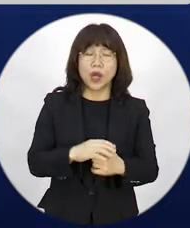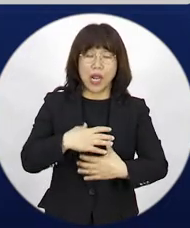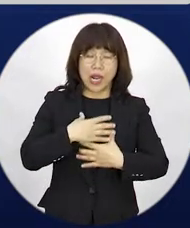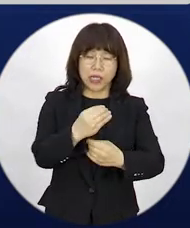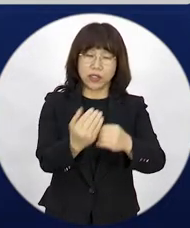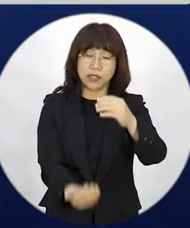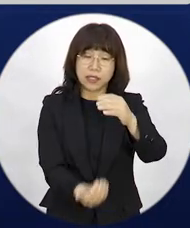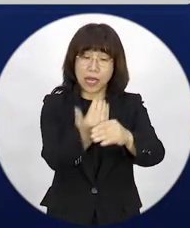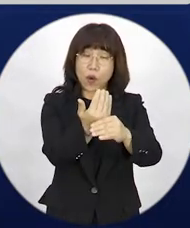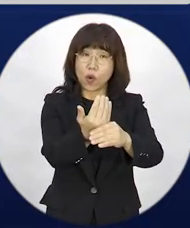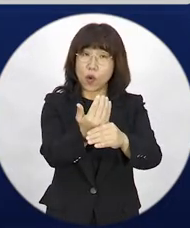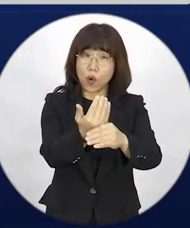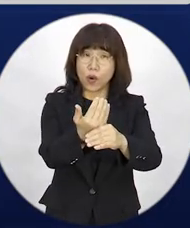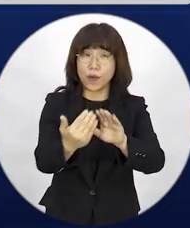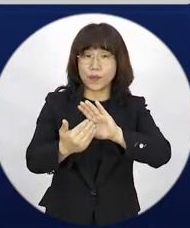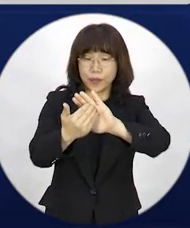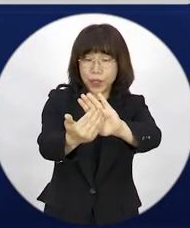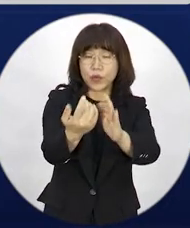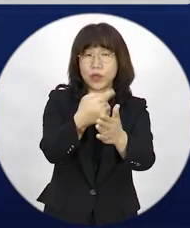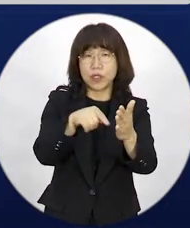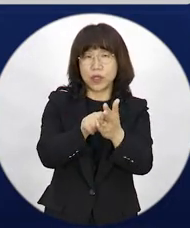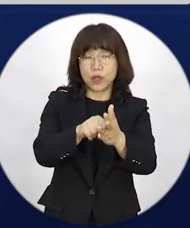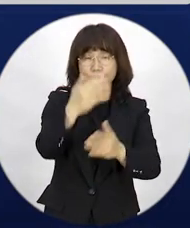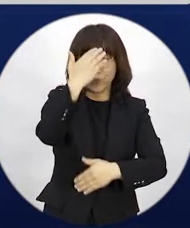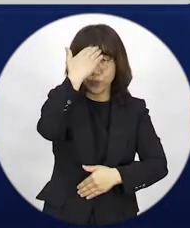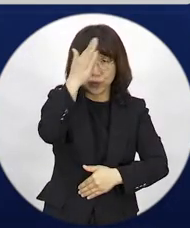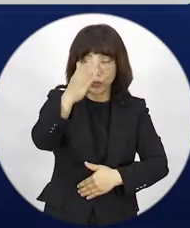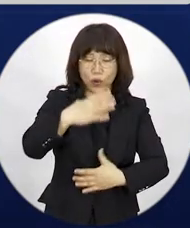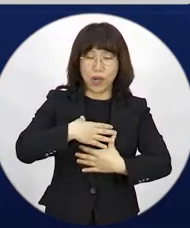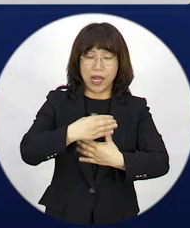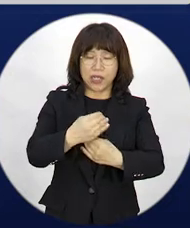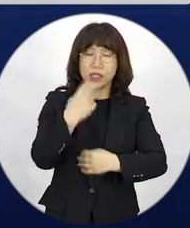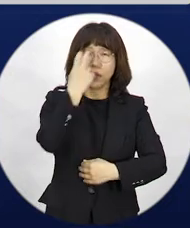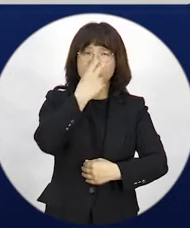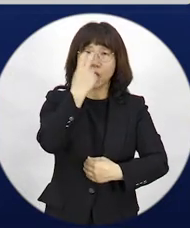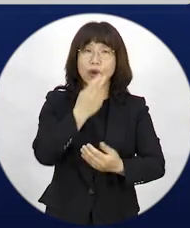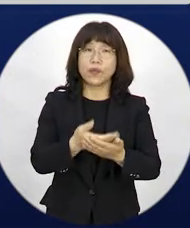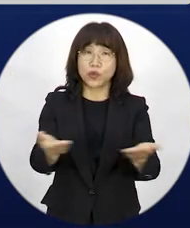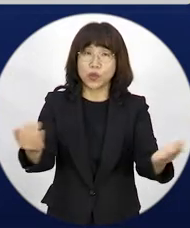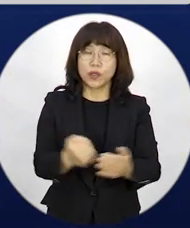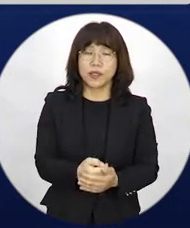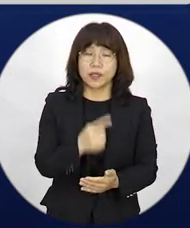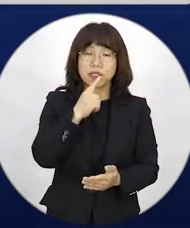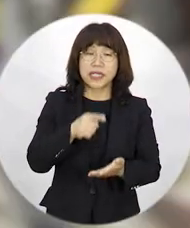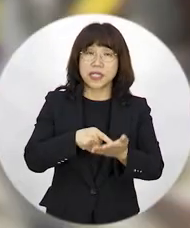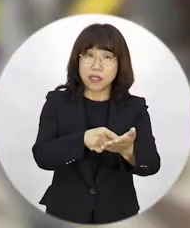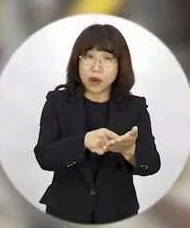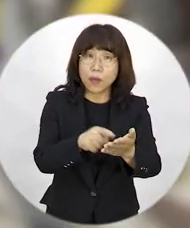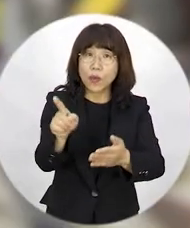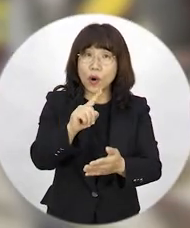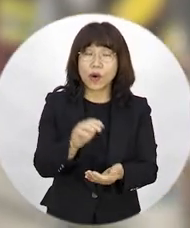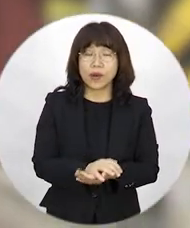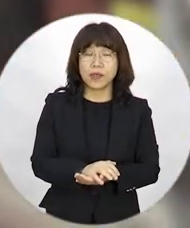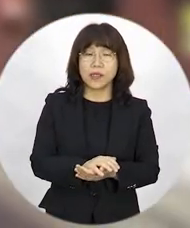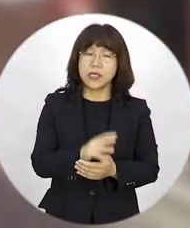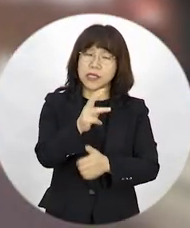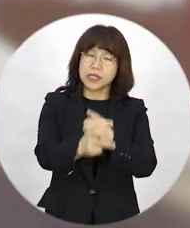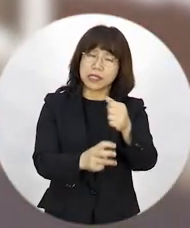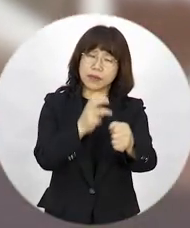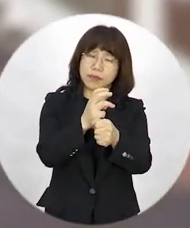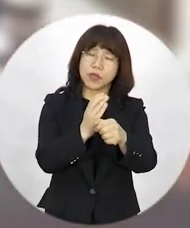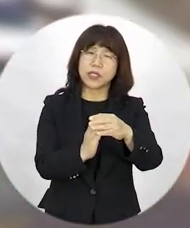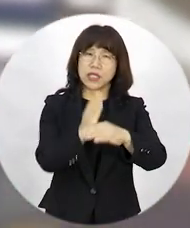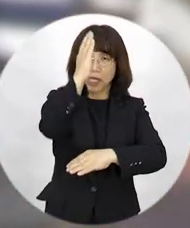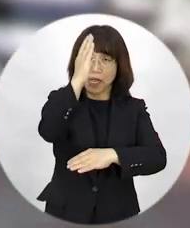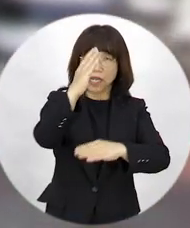모르는 안전사고에 대비하기 위해 찾아가는 무료 안전점검을 시행합니다. 신청 대상은 사용